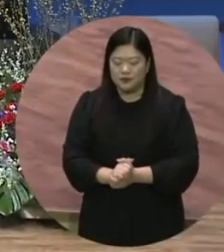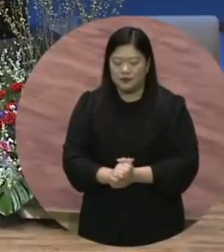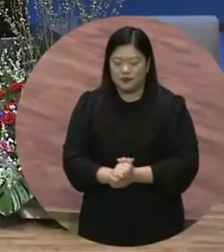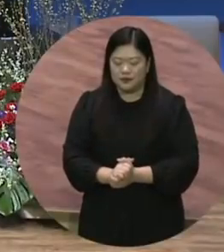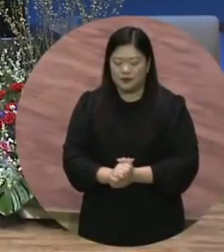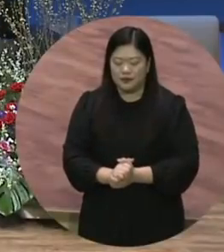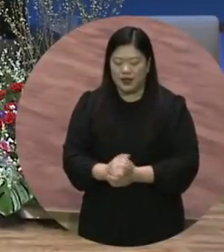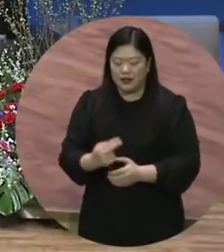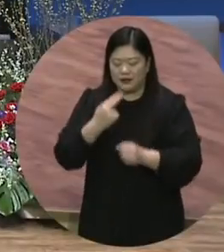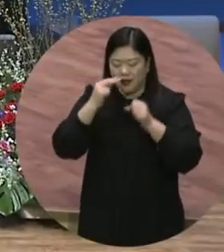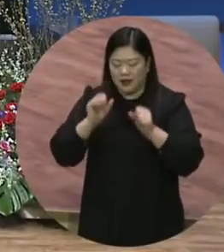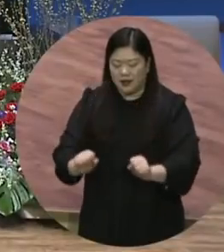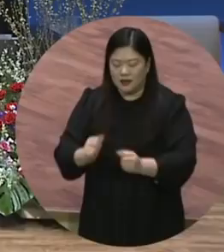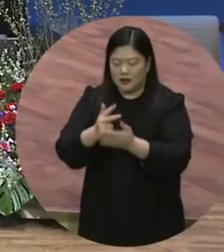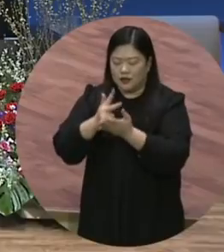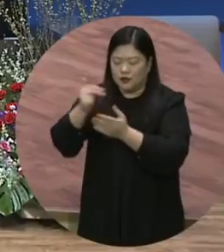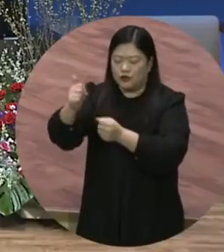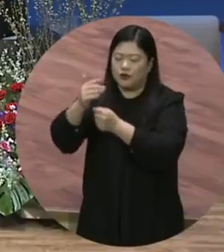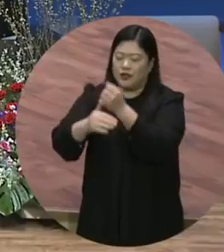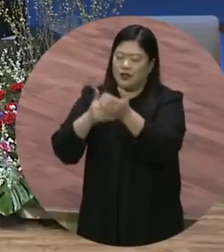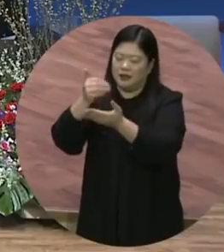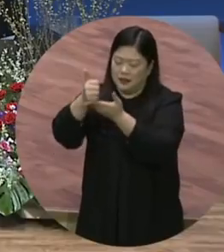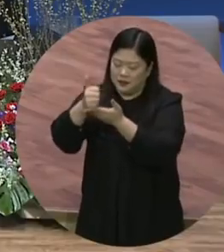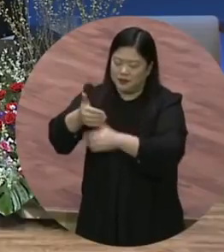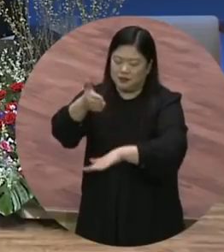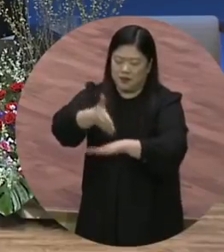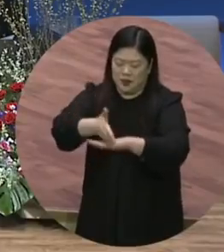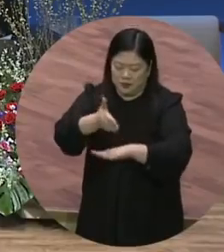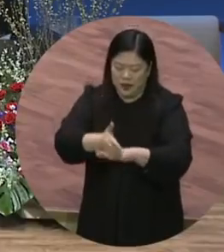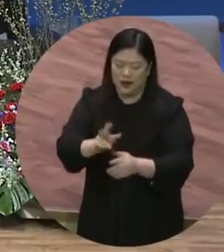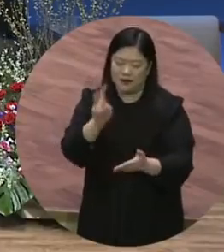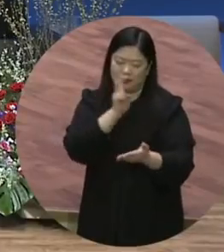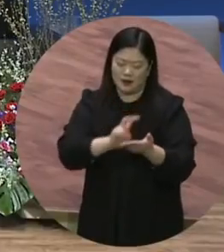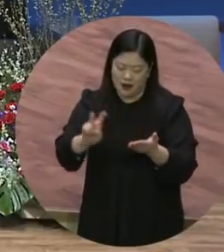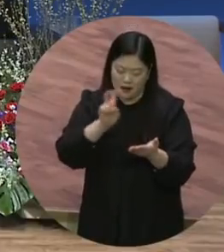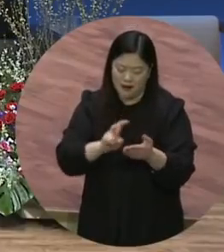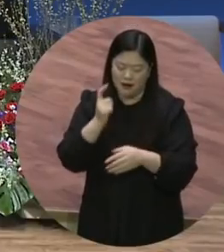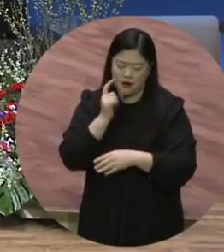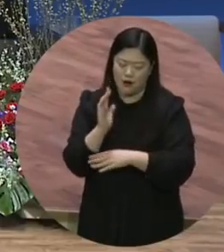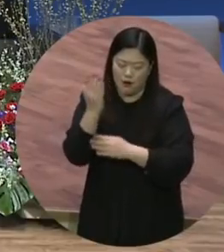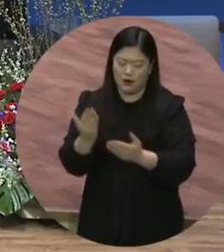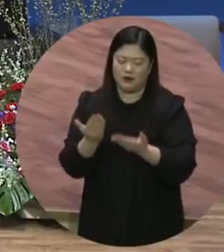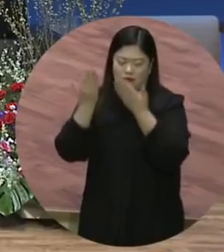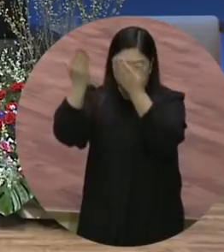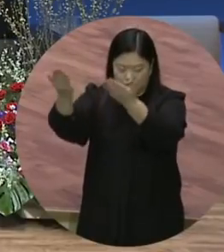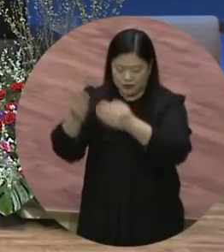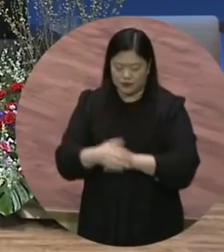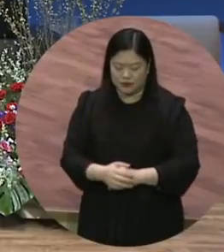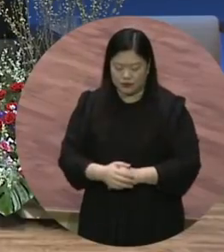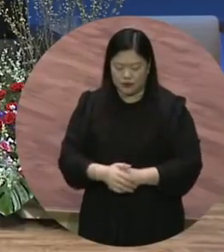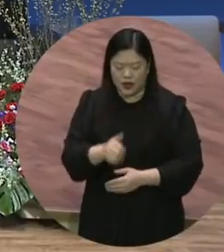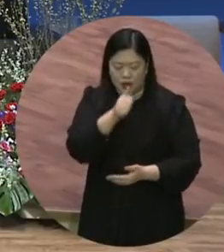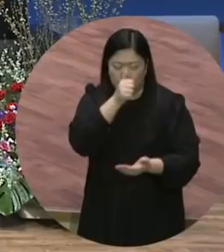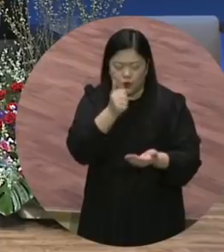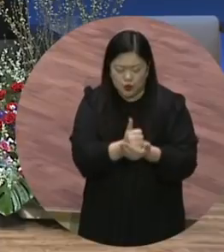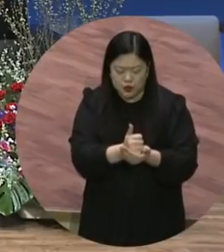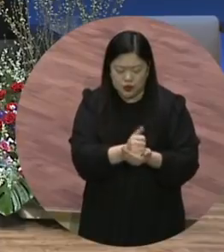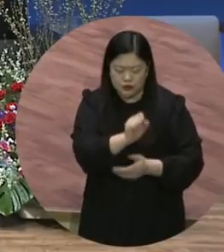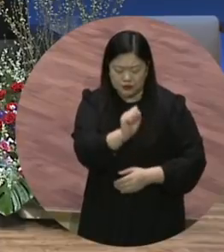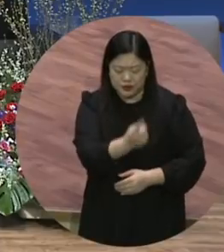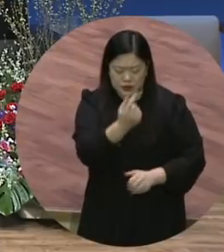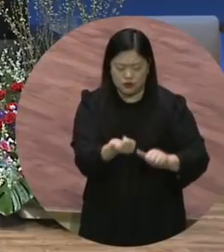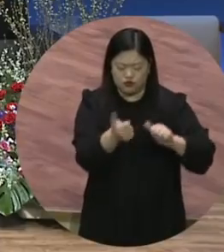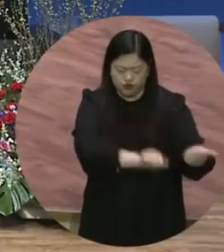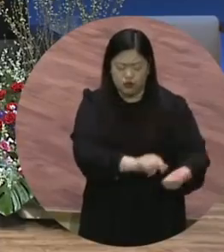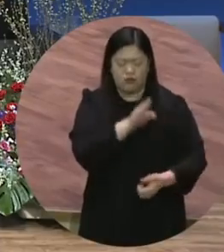창조주이신 살아계신 주 하나님께 감사 찬양과 영광을 드립니다. 죄와 허물로 죽었던 저희를 예수 그리스도의 십자가의 대속과